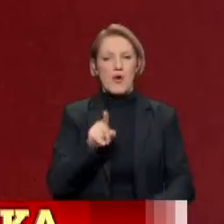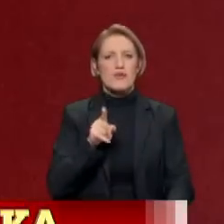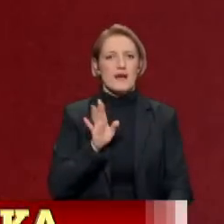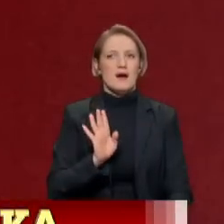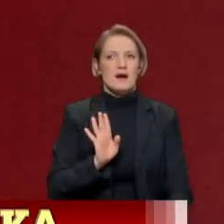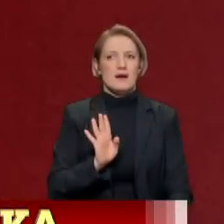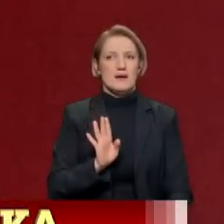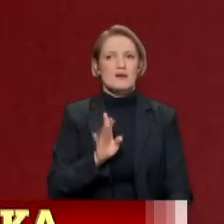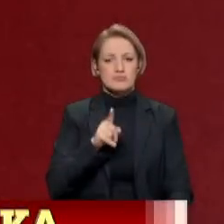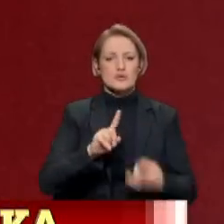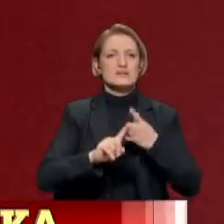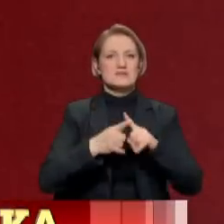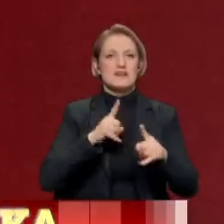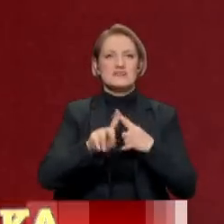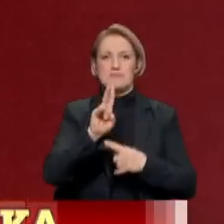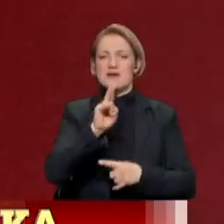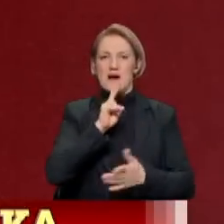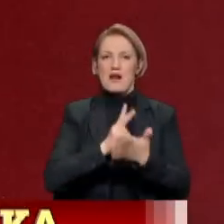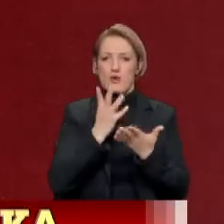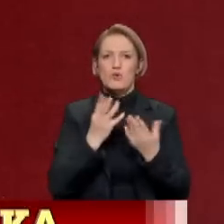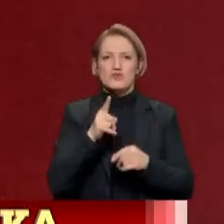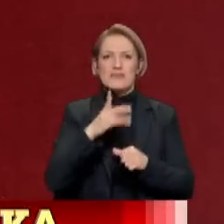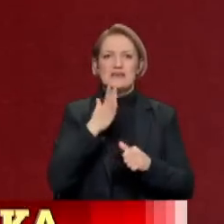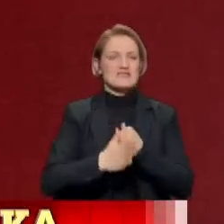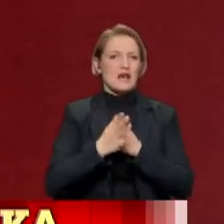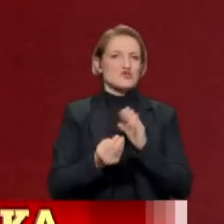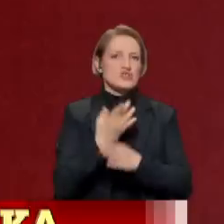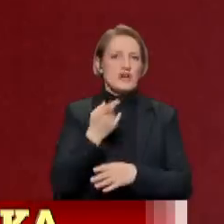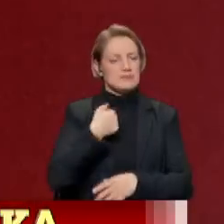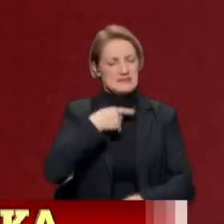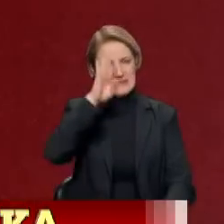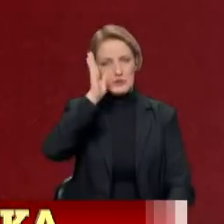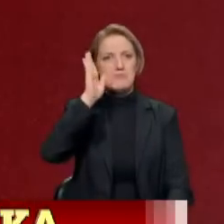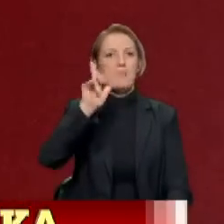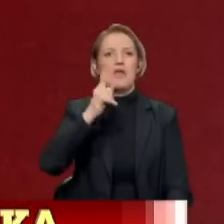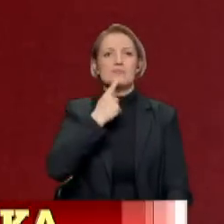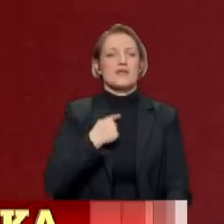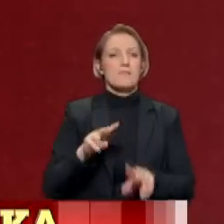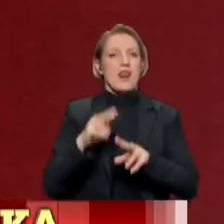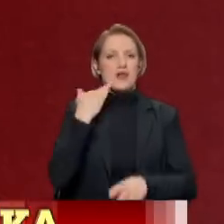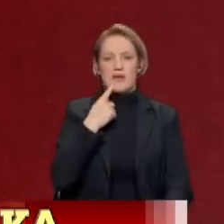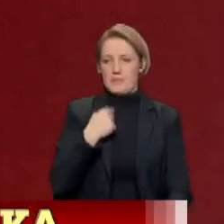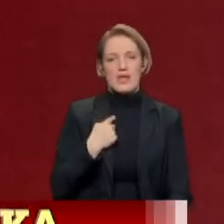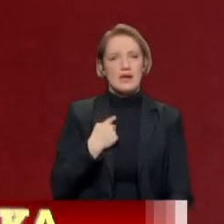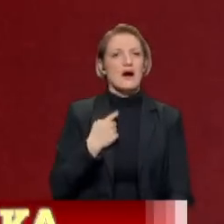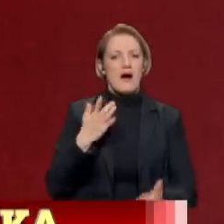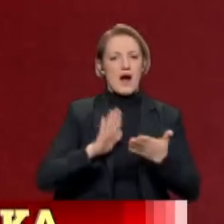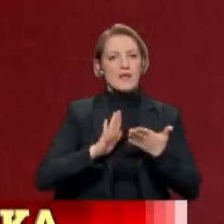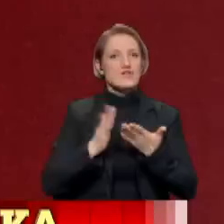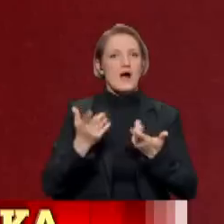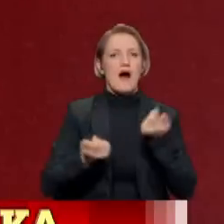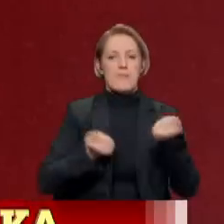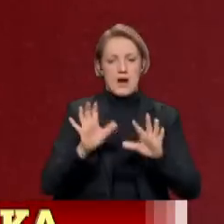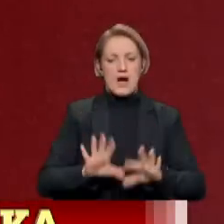bu siyasi bir karar olacak ve burada bir yasaklanma çıkacak. Biz İstanbul'a gitmemiz lazım. Ve arkadaşlar arabayı